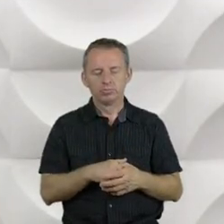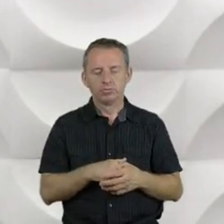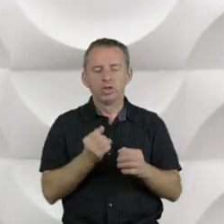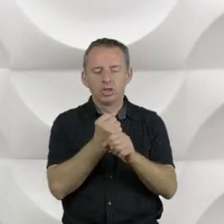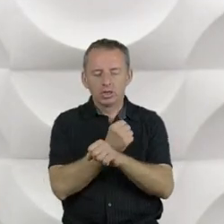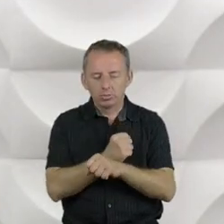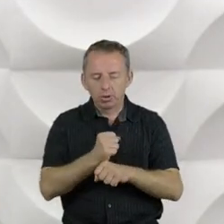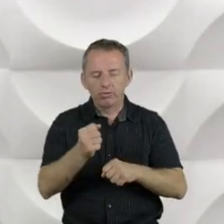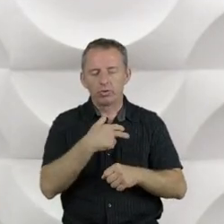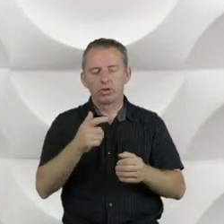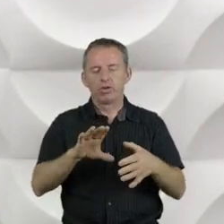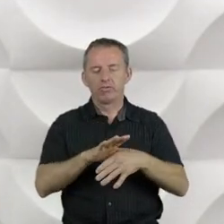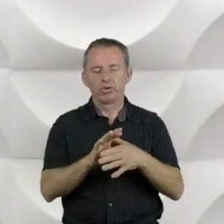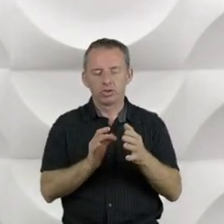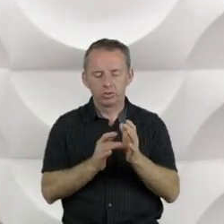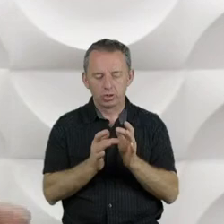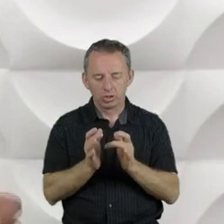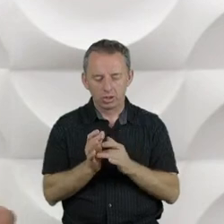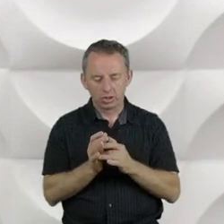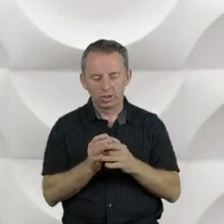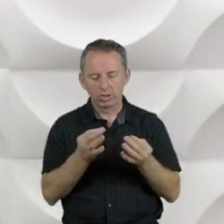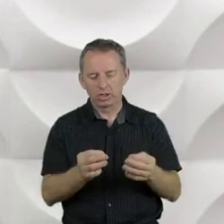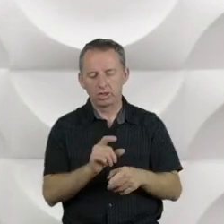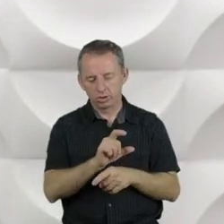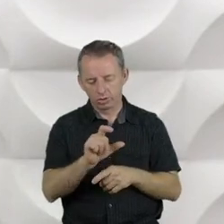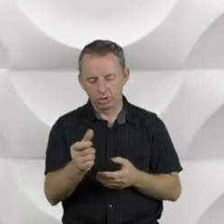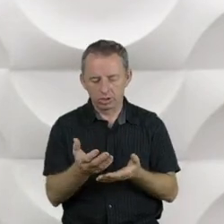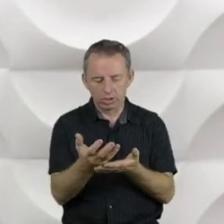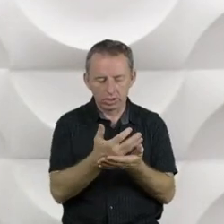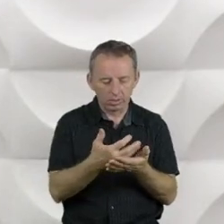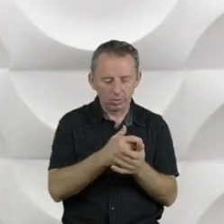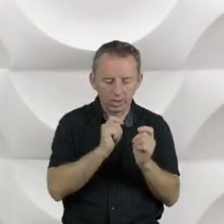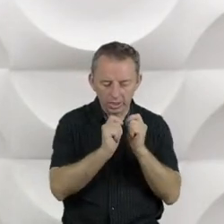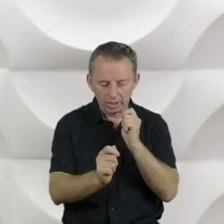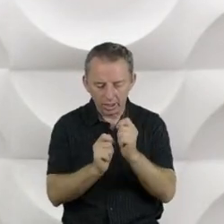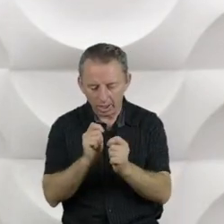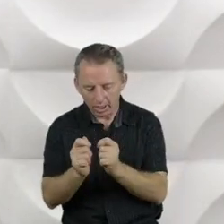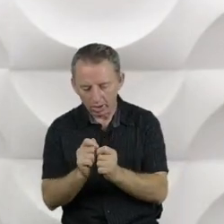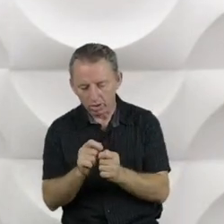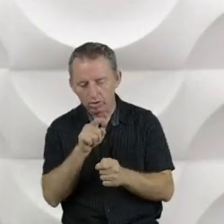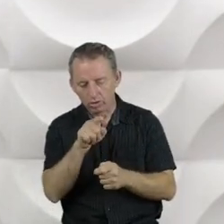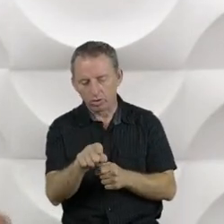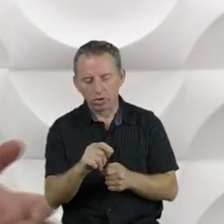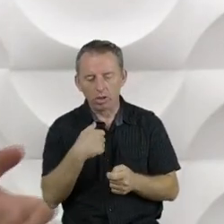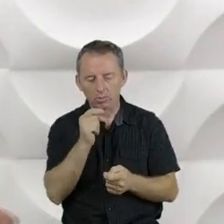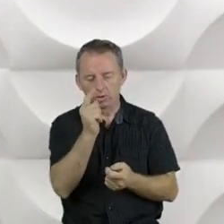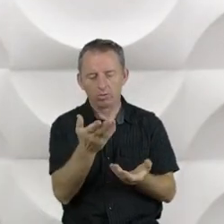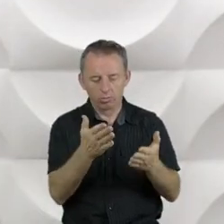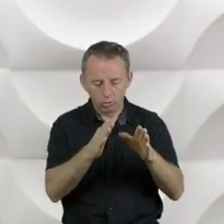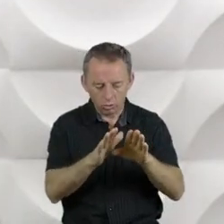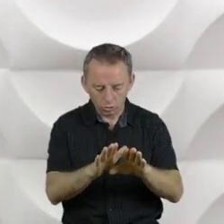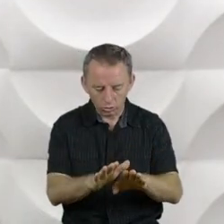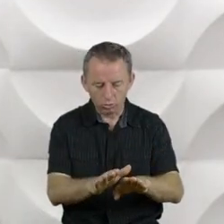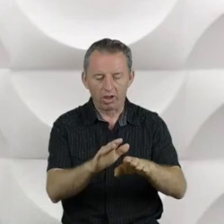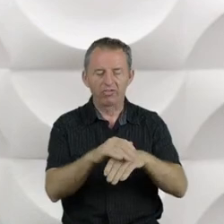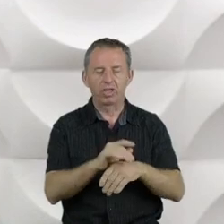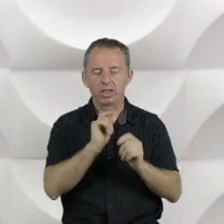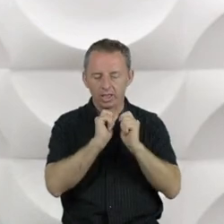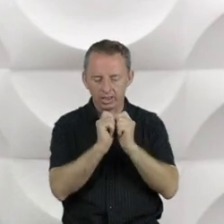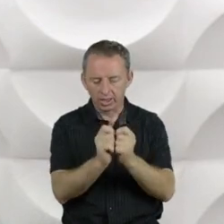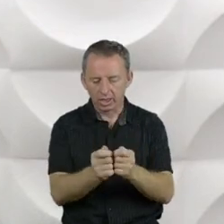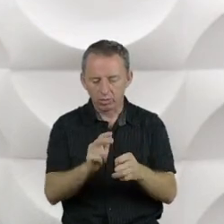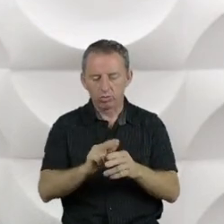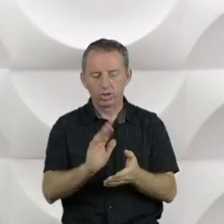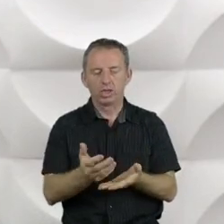zbawiłeś nas w Jezusie Chrystusie. Teraz jest czas na zebranie darów. Prosimy o to, ażebyś błogosławił te dary, które